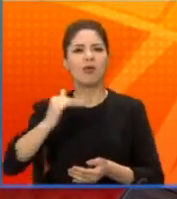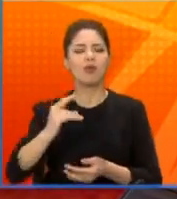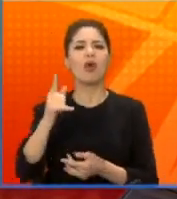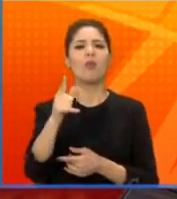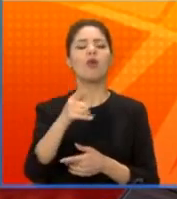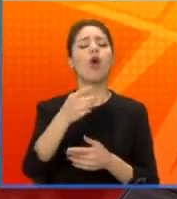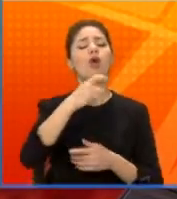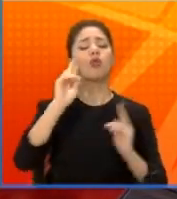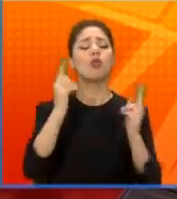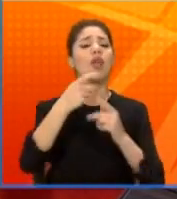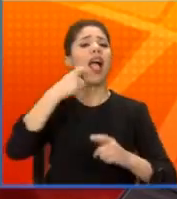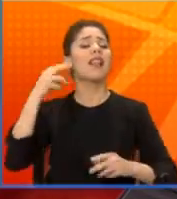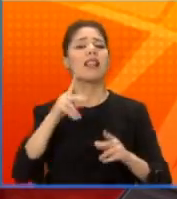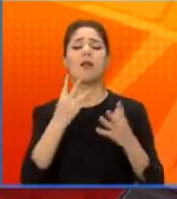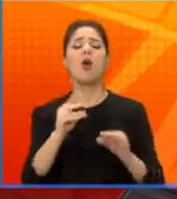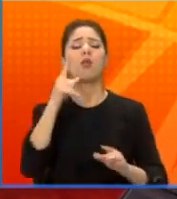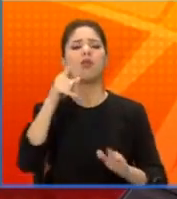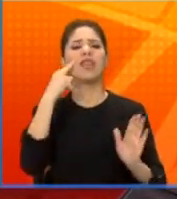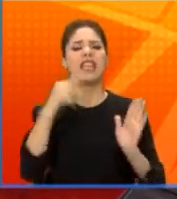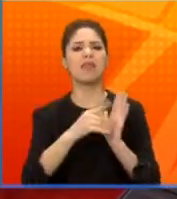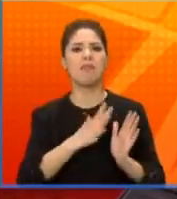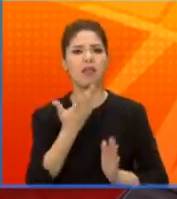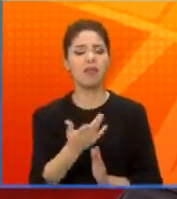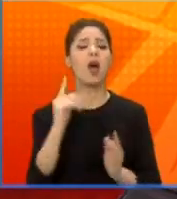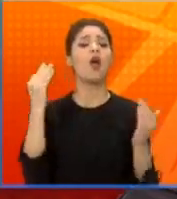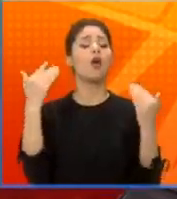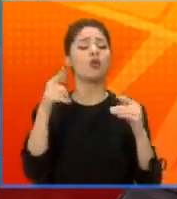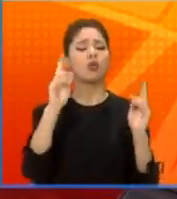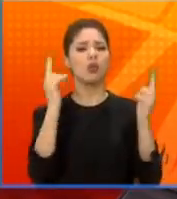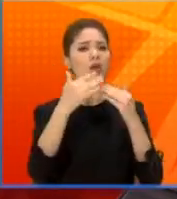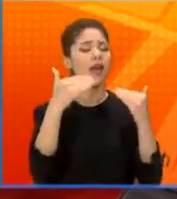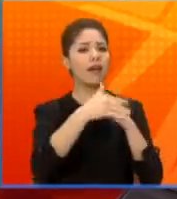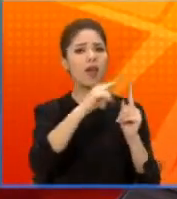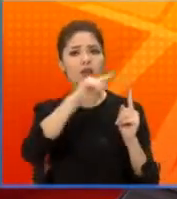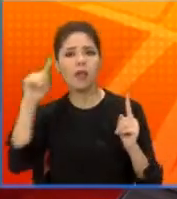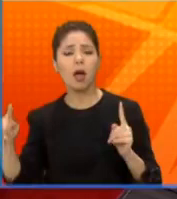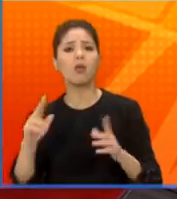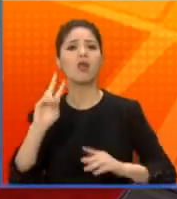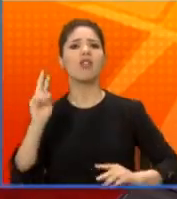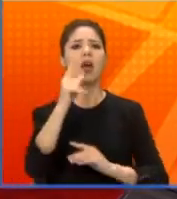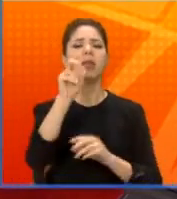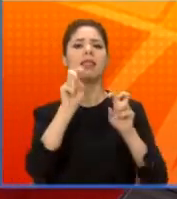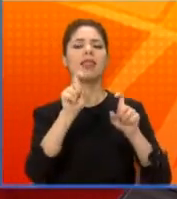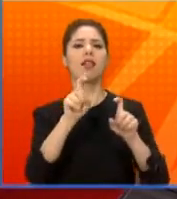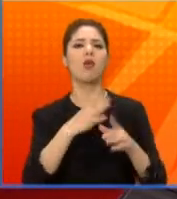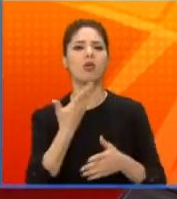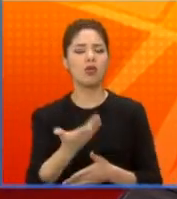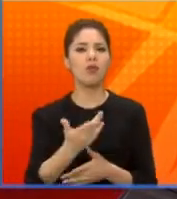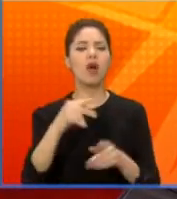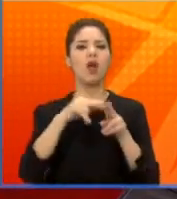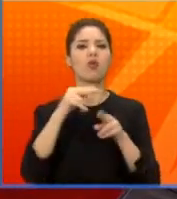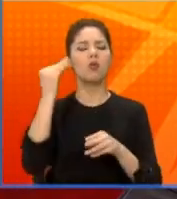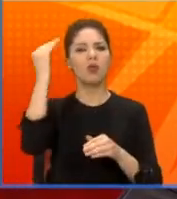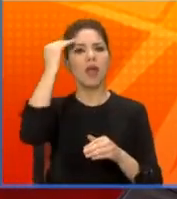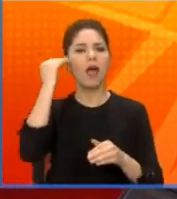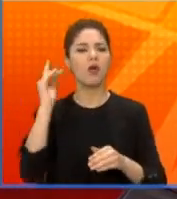eskisi gibi olmayacağının ispatı bu gelişmeler. Yine dünya geceden bu tarafa bir de çarpıcı bir dedikoduyla çalkalanıyor.